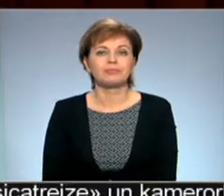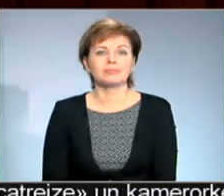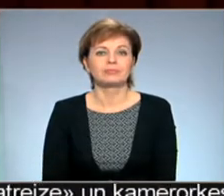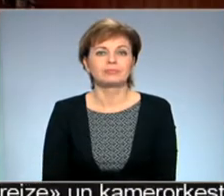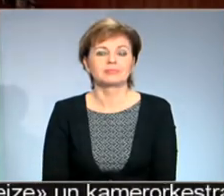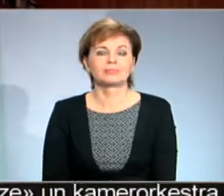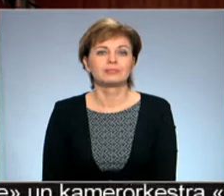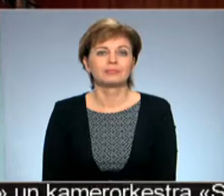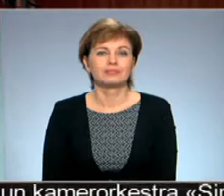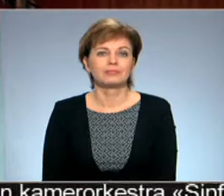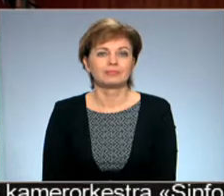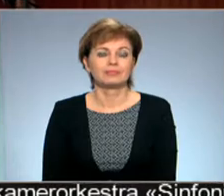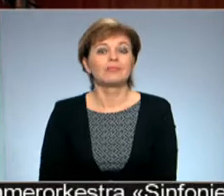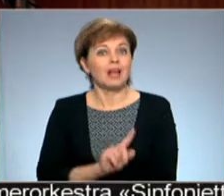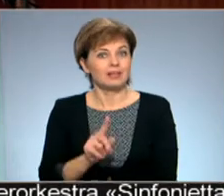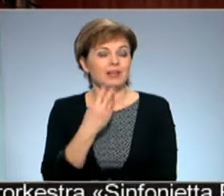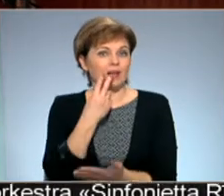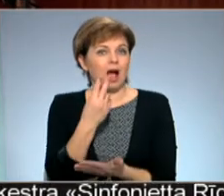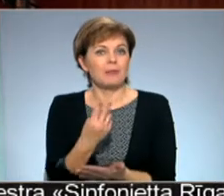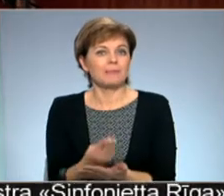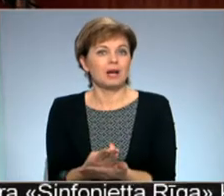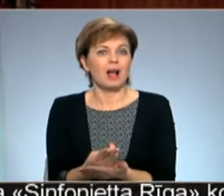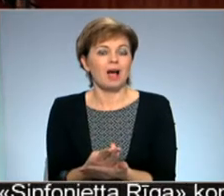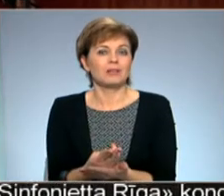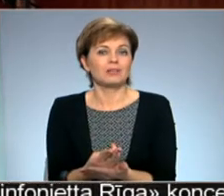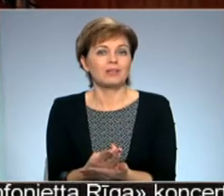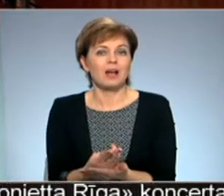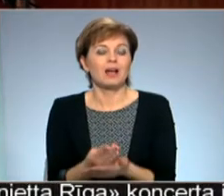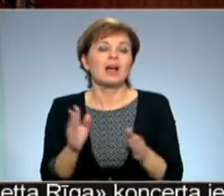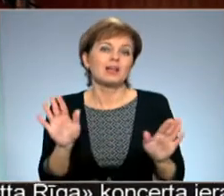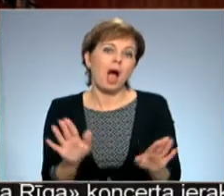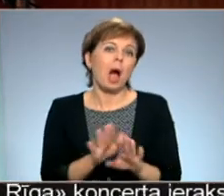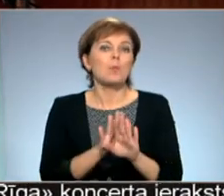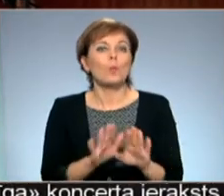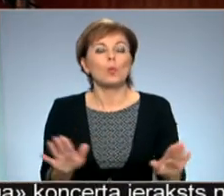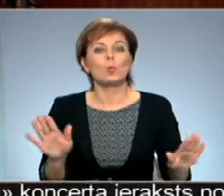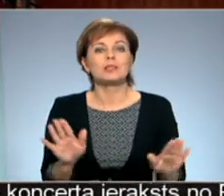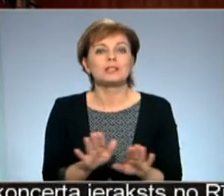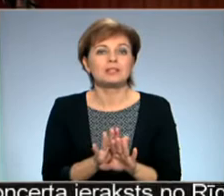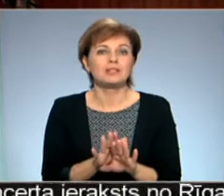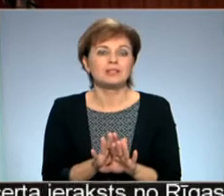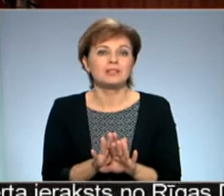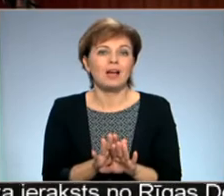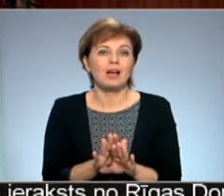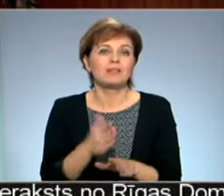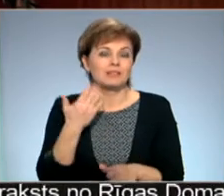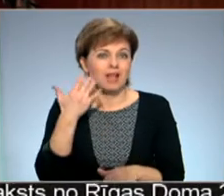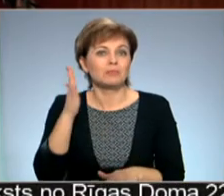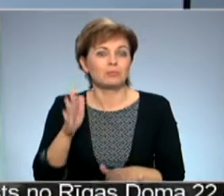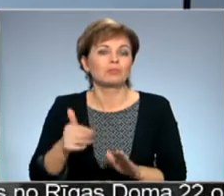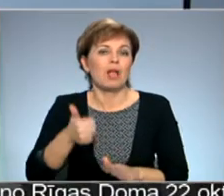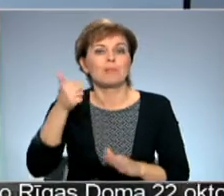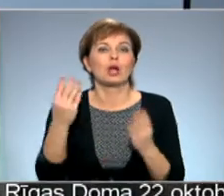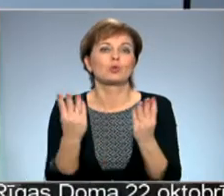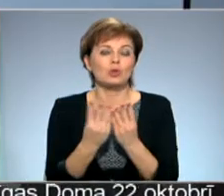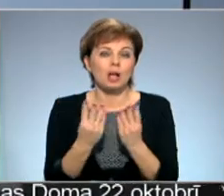Es domāju, ka mums nav nekas jāparāda, bet vienkārši jāmuzicē un jādara to, ko mēs darām vislabāk. Skatums.